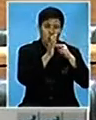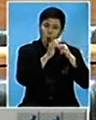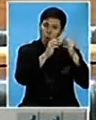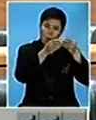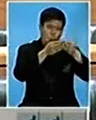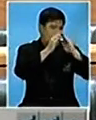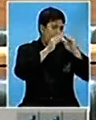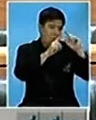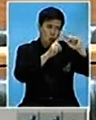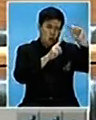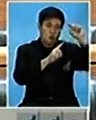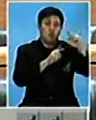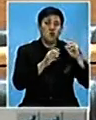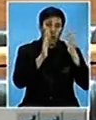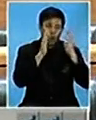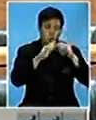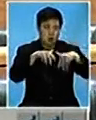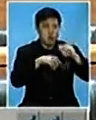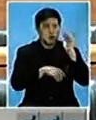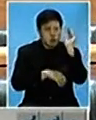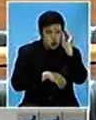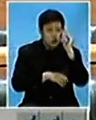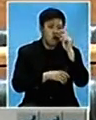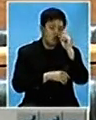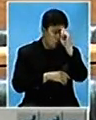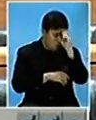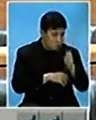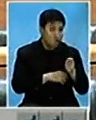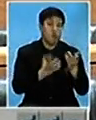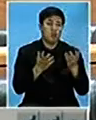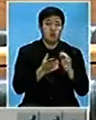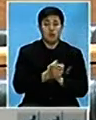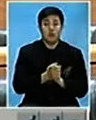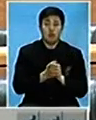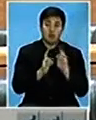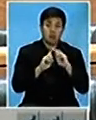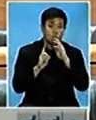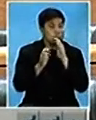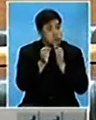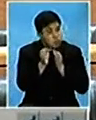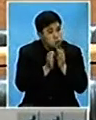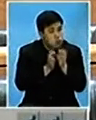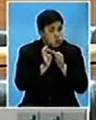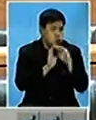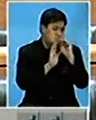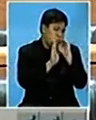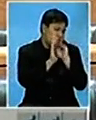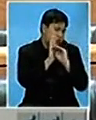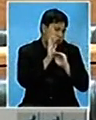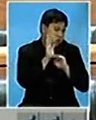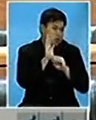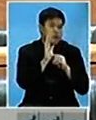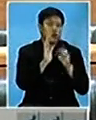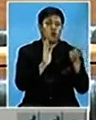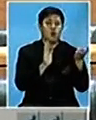ริงๆพี่น้องต้องให้ความเชื่อมั่นต้องให้ความศรัทธาแต่ถ้าเมื่อใดท่านอธิบายความหรืออธิบายที่มาเหล่านี้น้อย